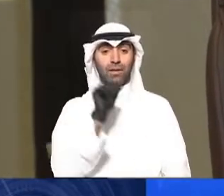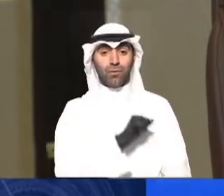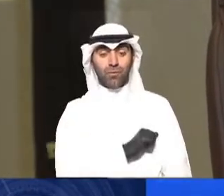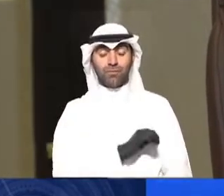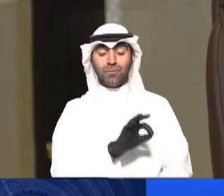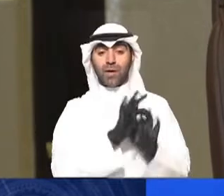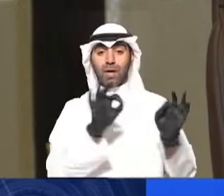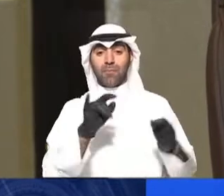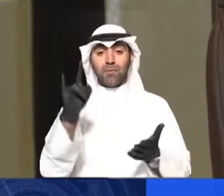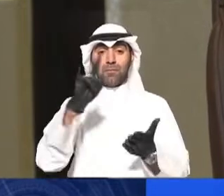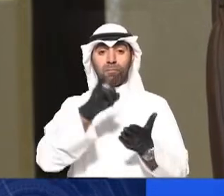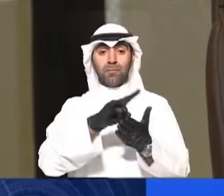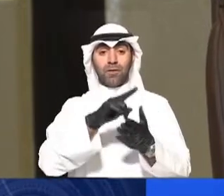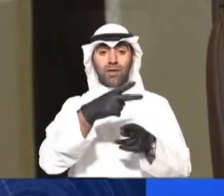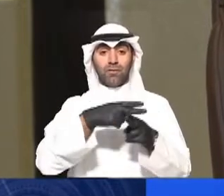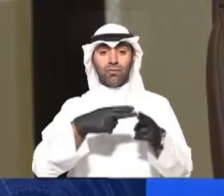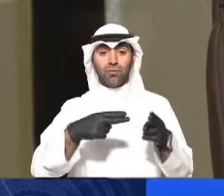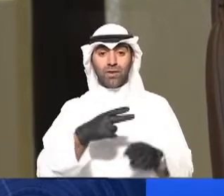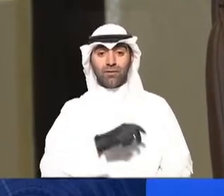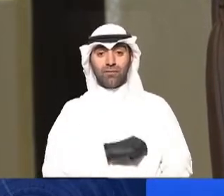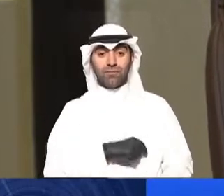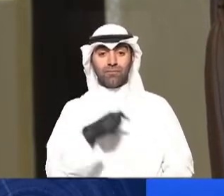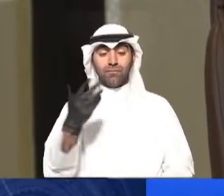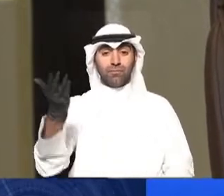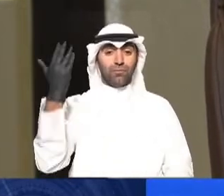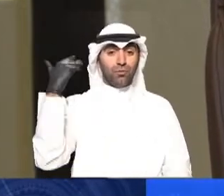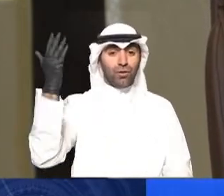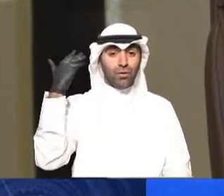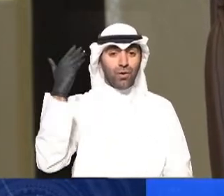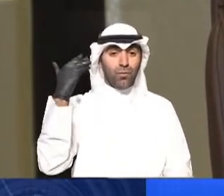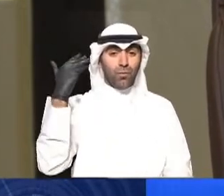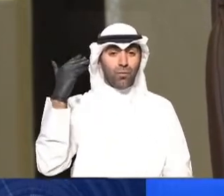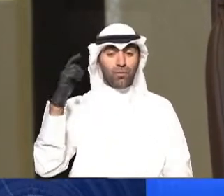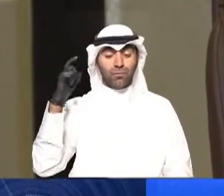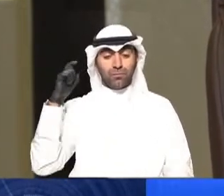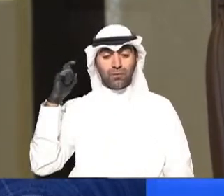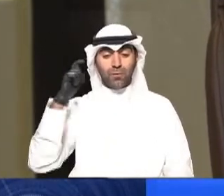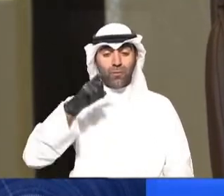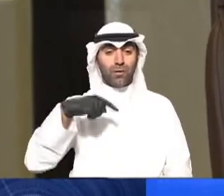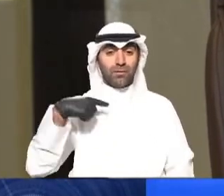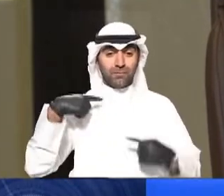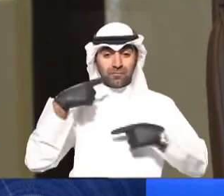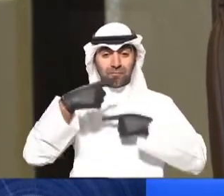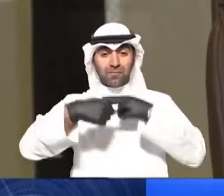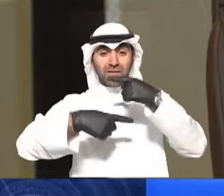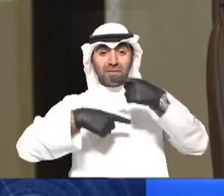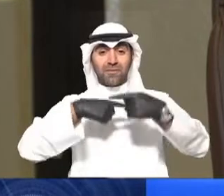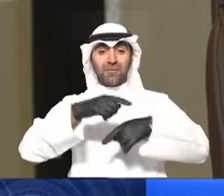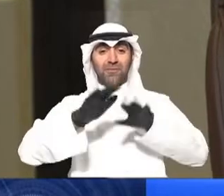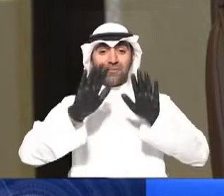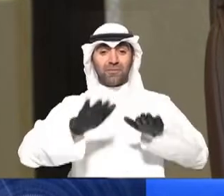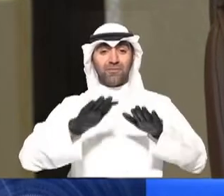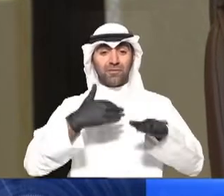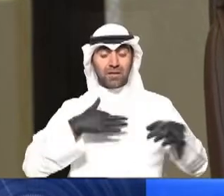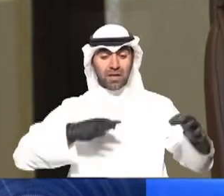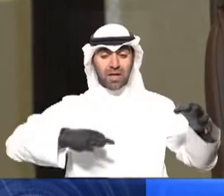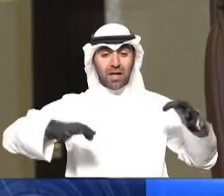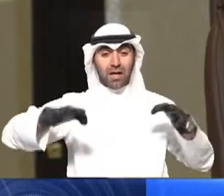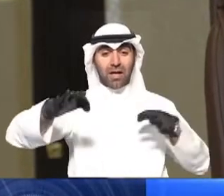المدني من فترة غير قصيرة نعمل على رصد كل خطط العالم